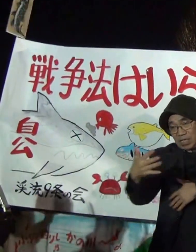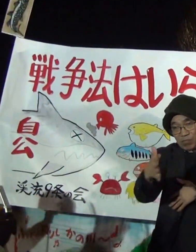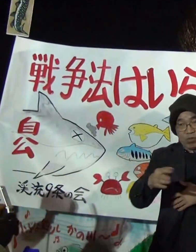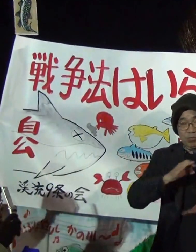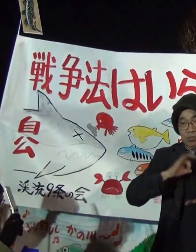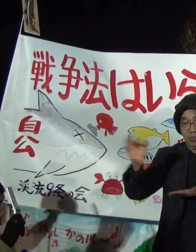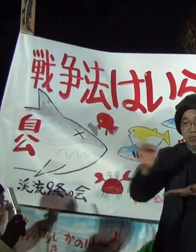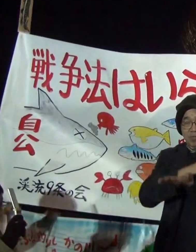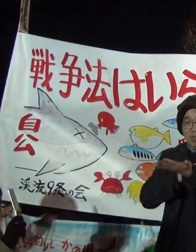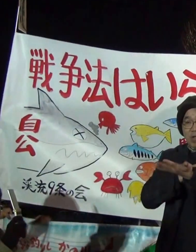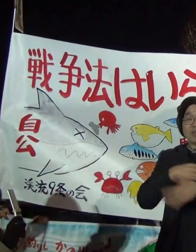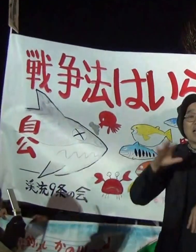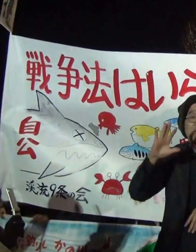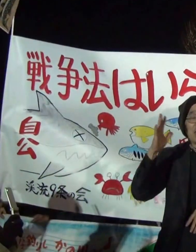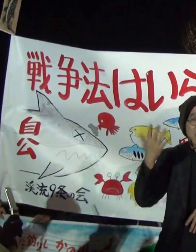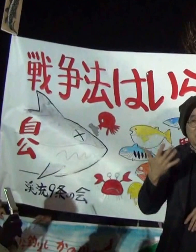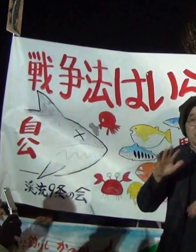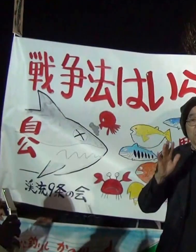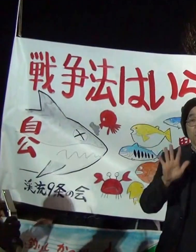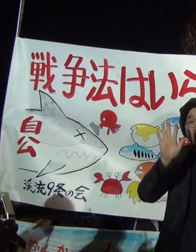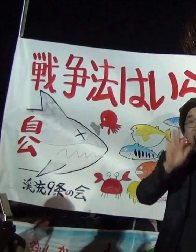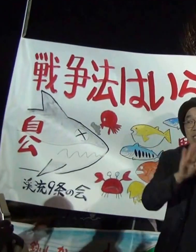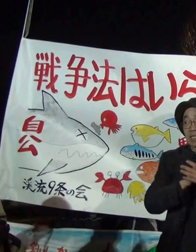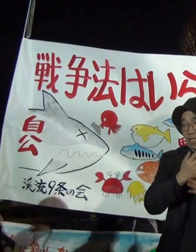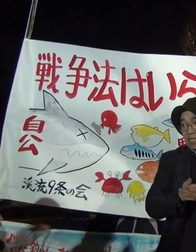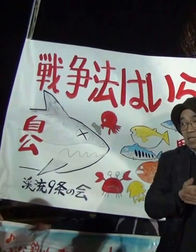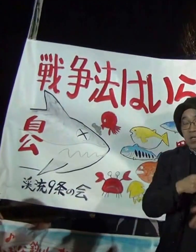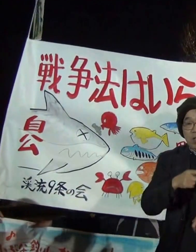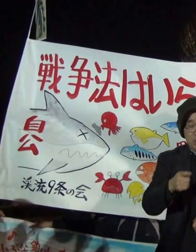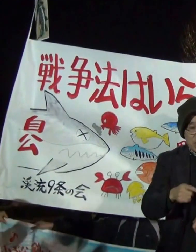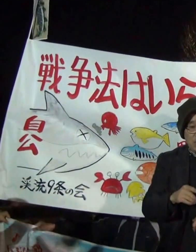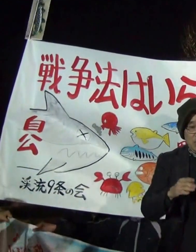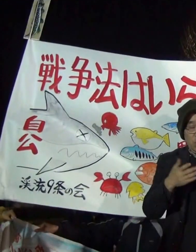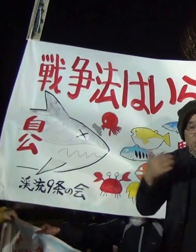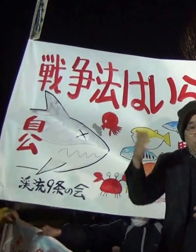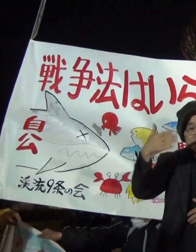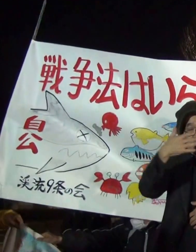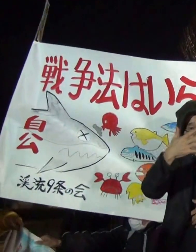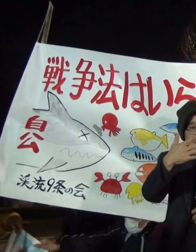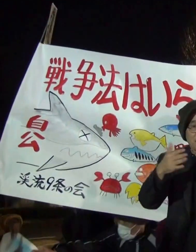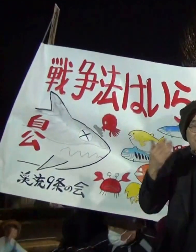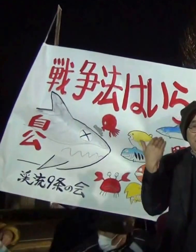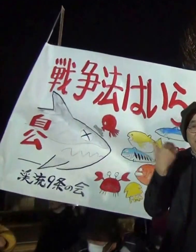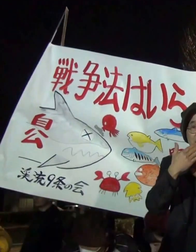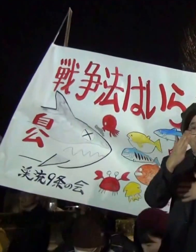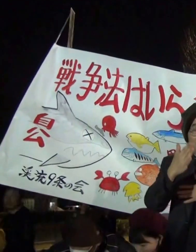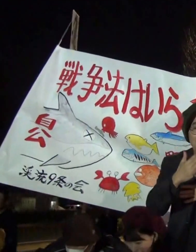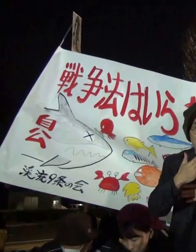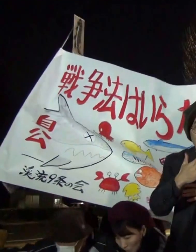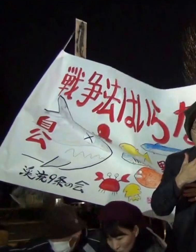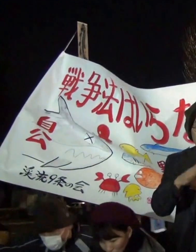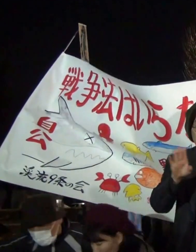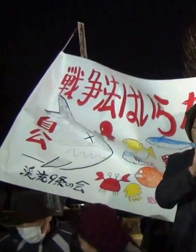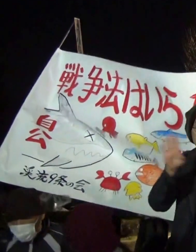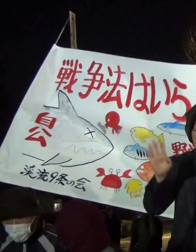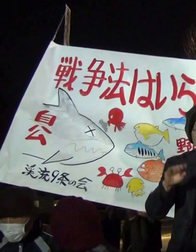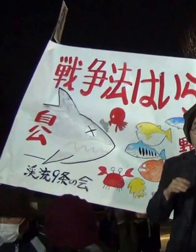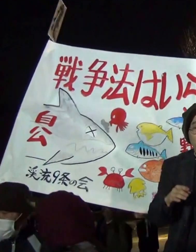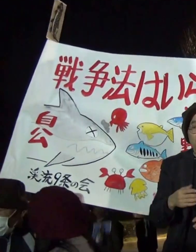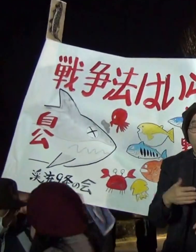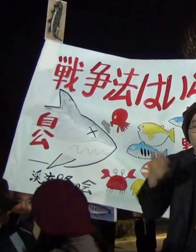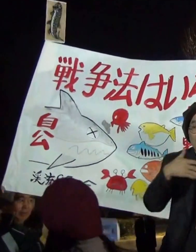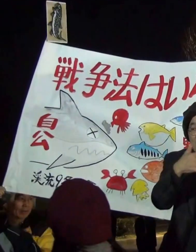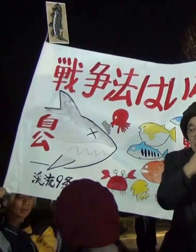もねその売れなくなったということで、魚屋さん大会みたいのが開かれて、全国で魚を食べた